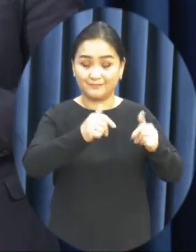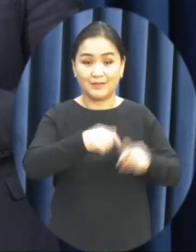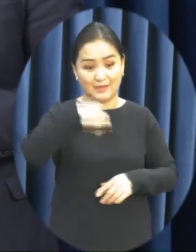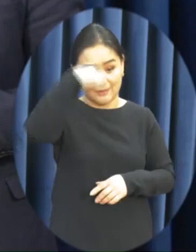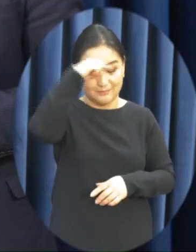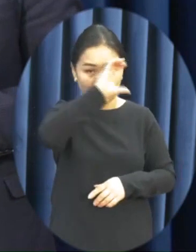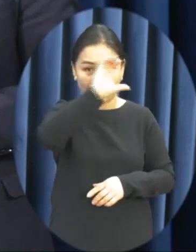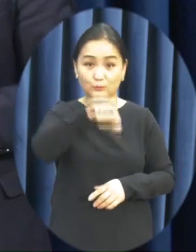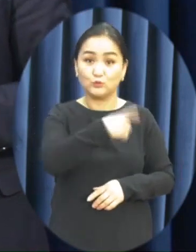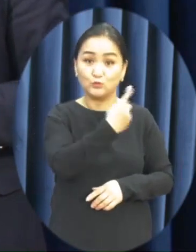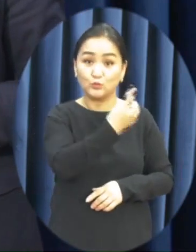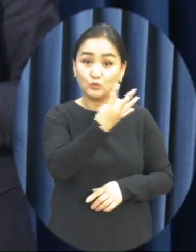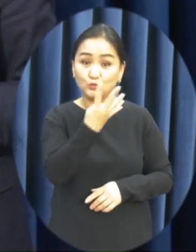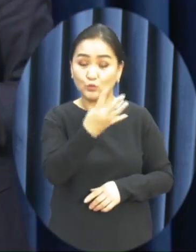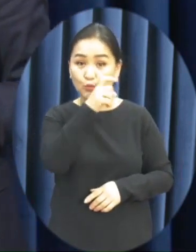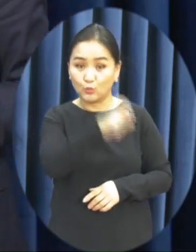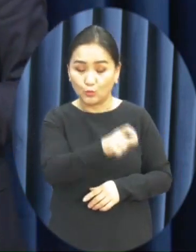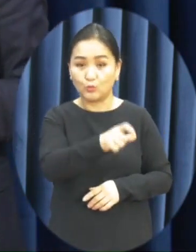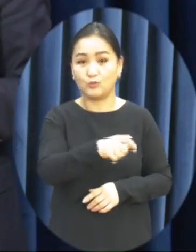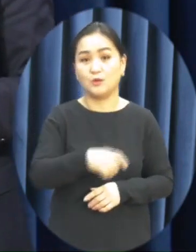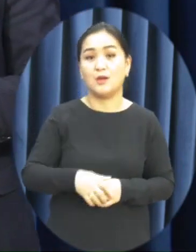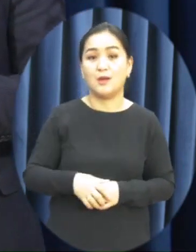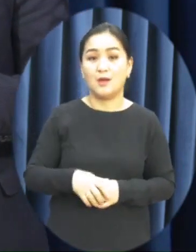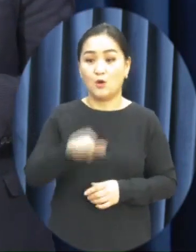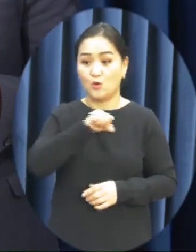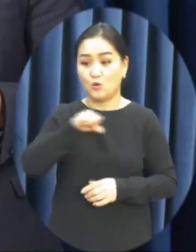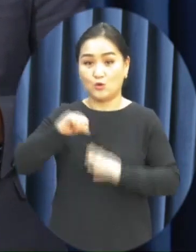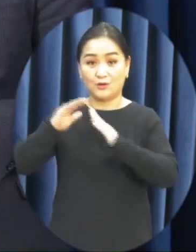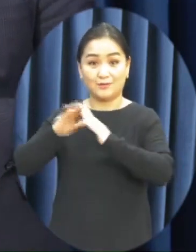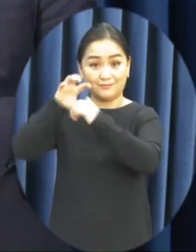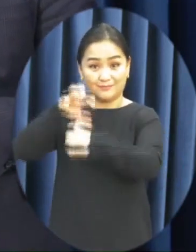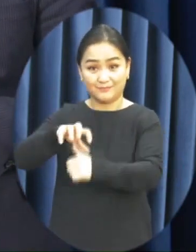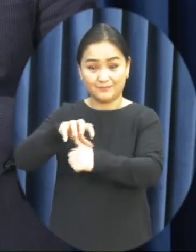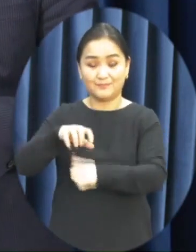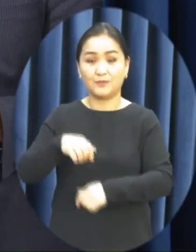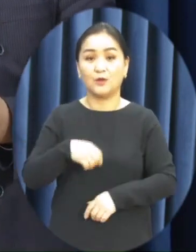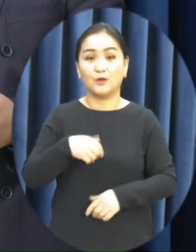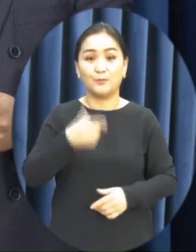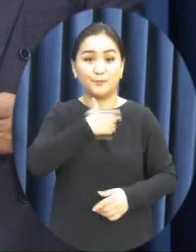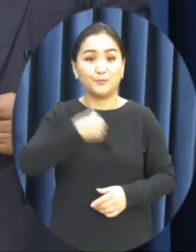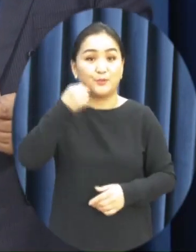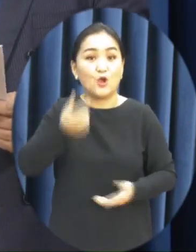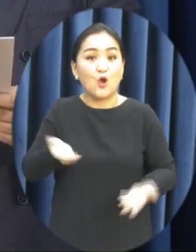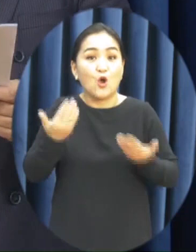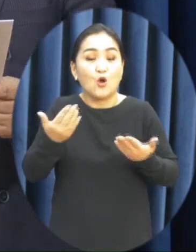ཡི གསོམ